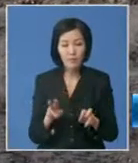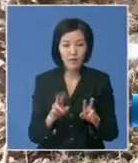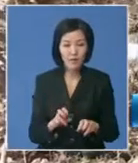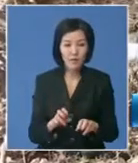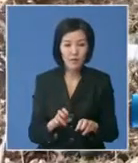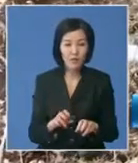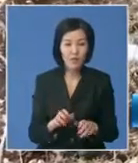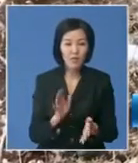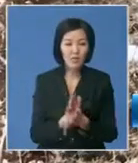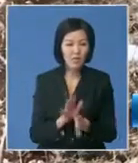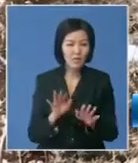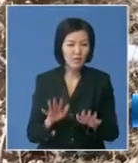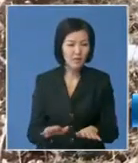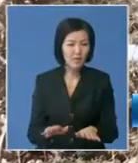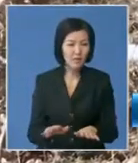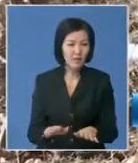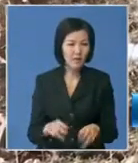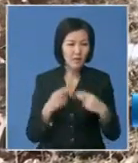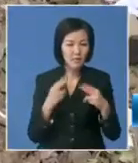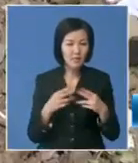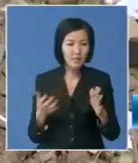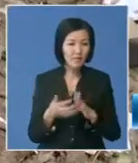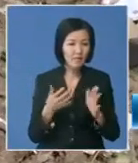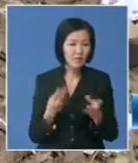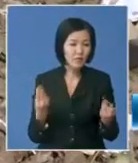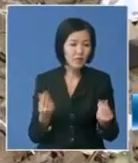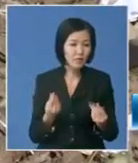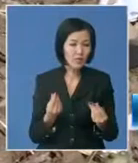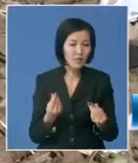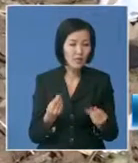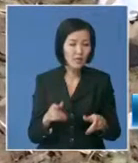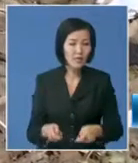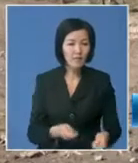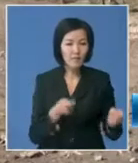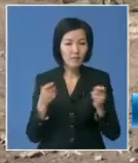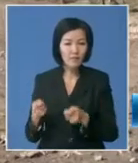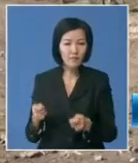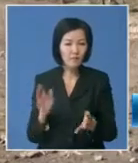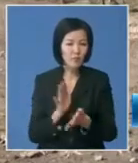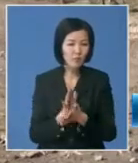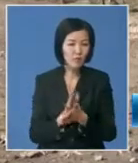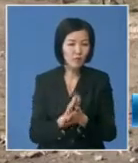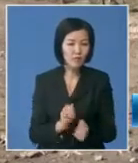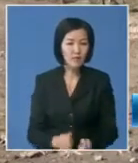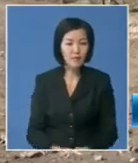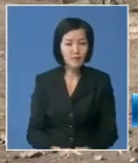стихийная свалка местной власти следует на нехватку финансовых средств для вывоза мусора сгубил